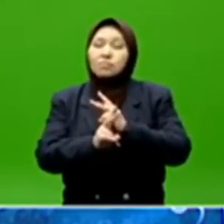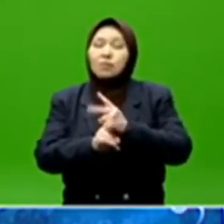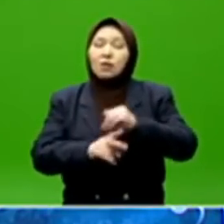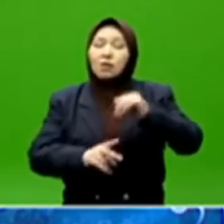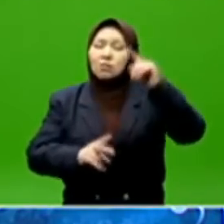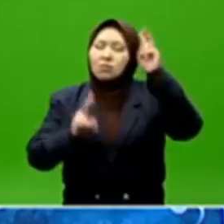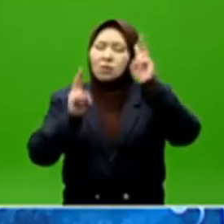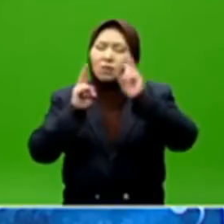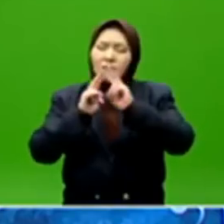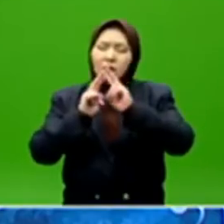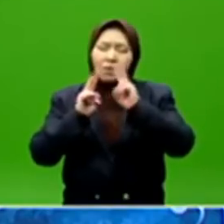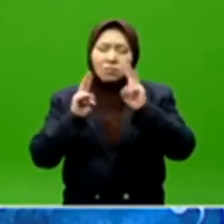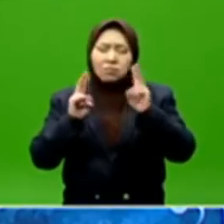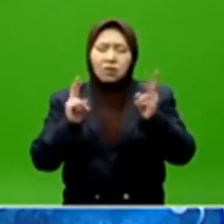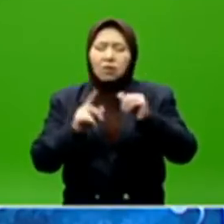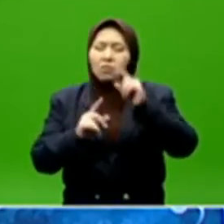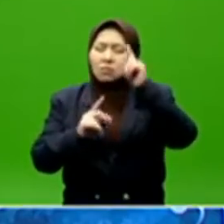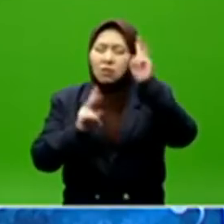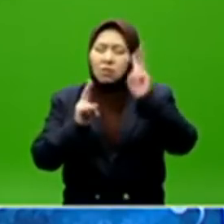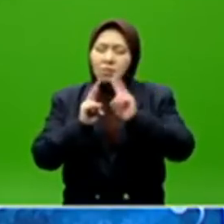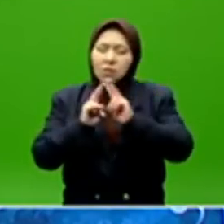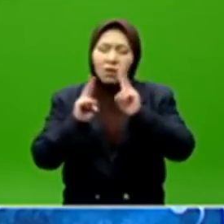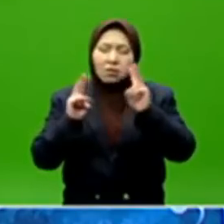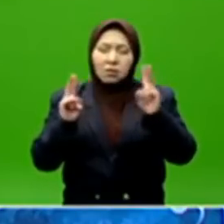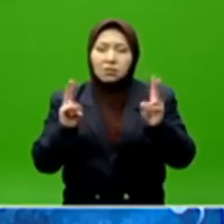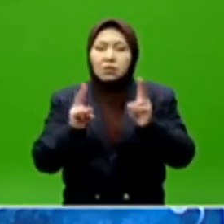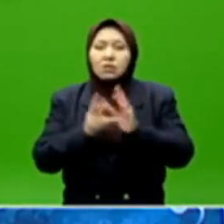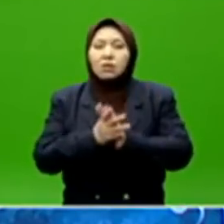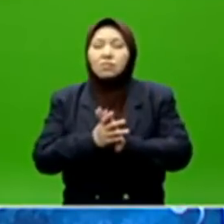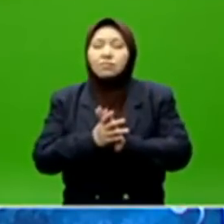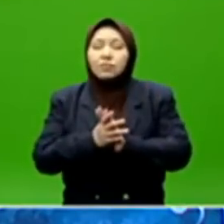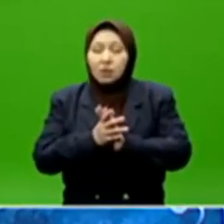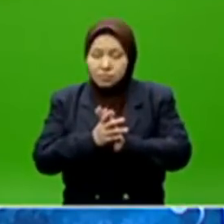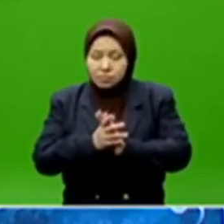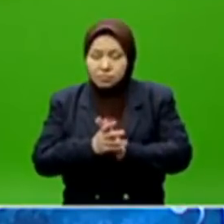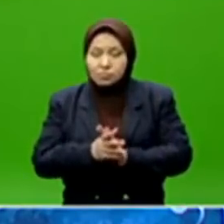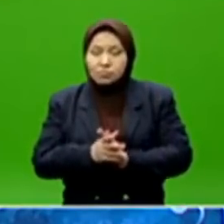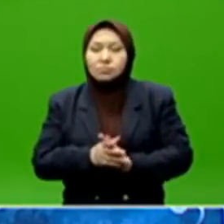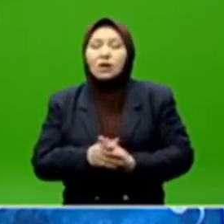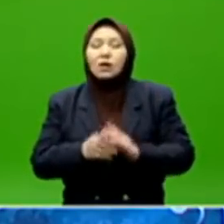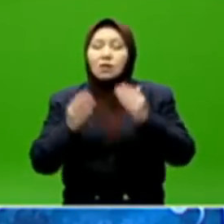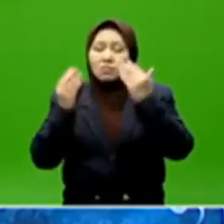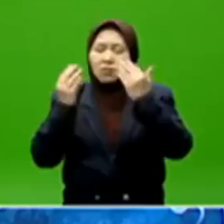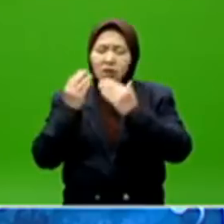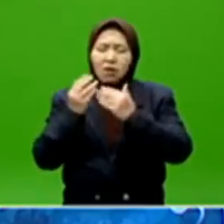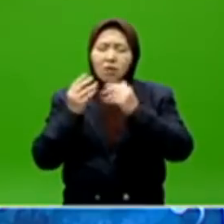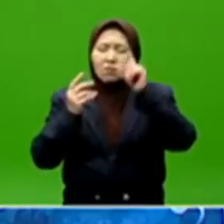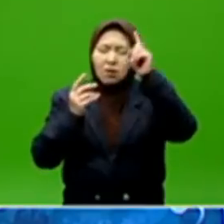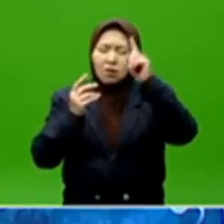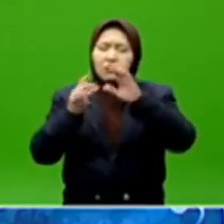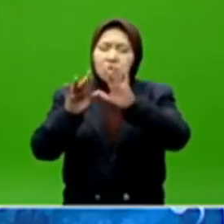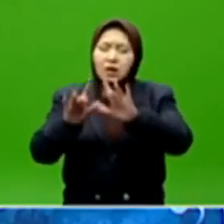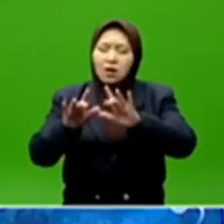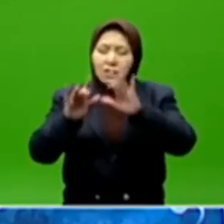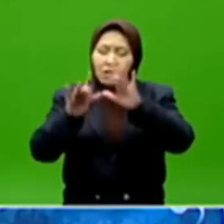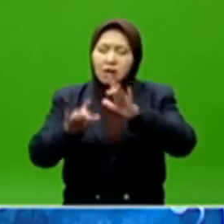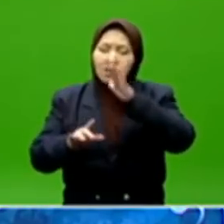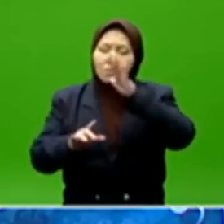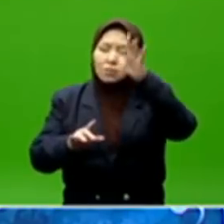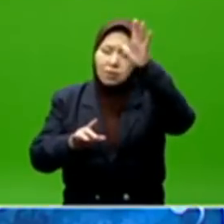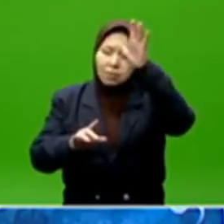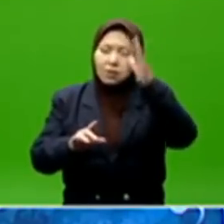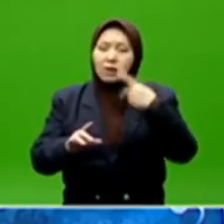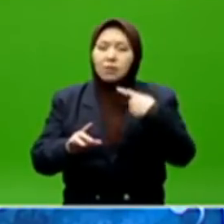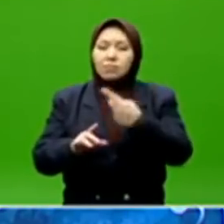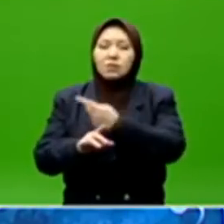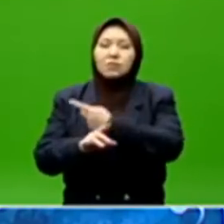Allahumma fil lana dunu, Allahumma fil li wali walidayya warhamhuma kama rabbayani saghira. Ataupun kita boleh doa untuk